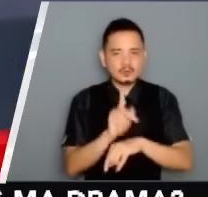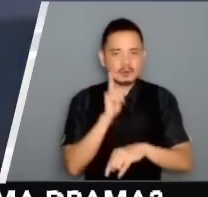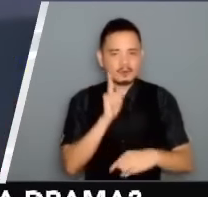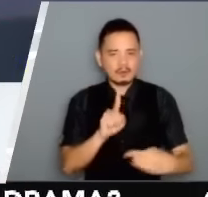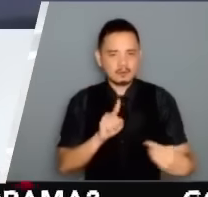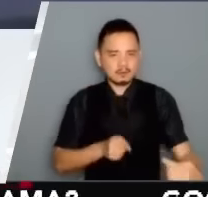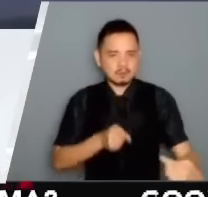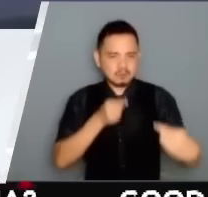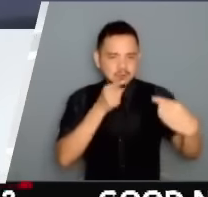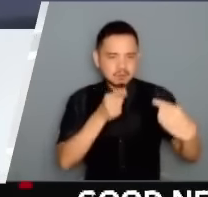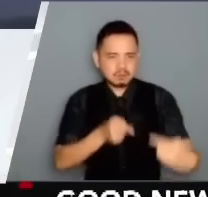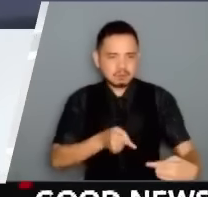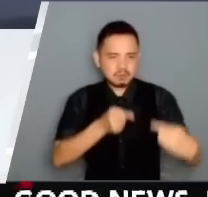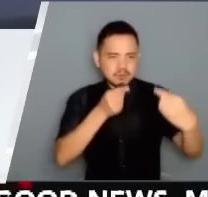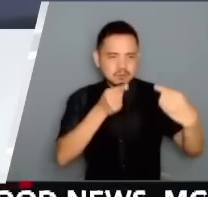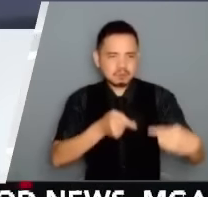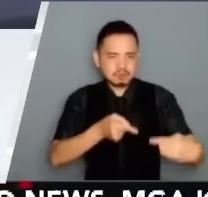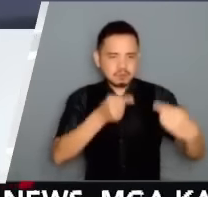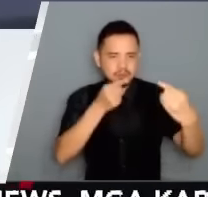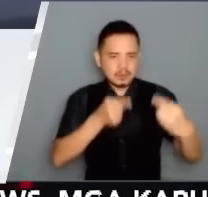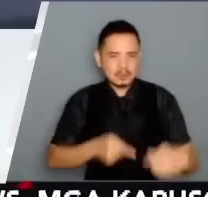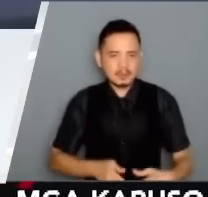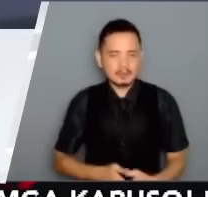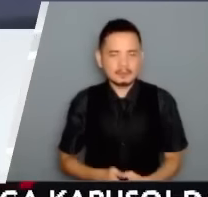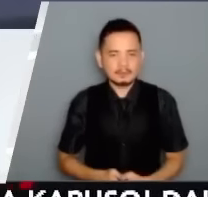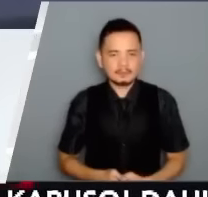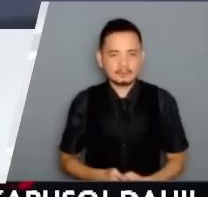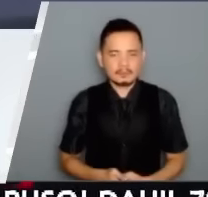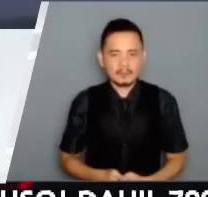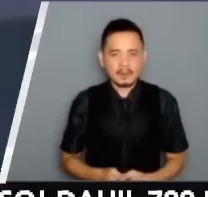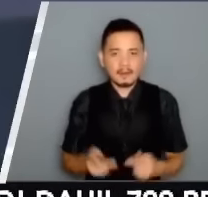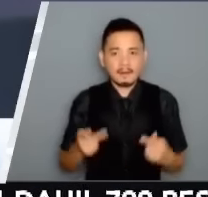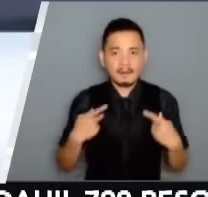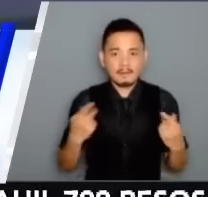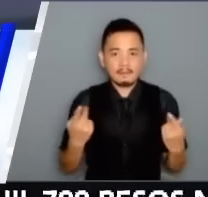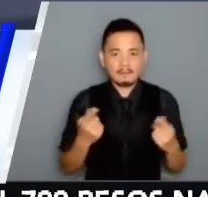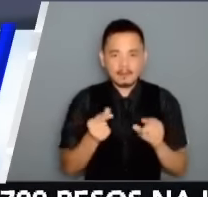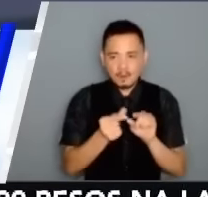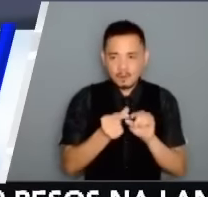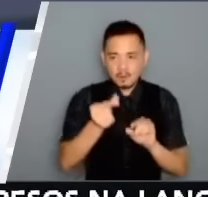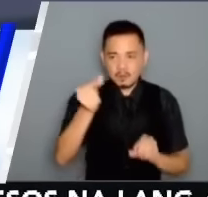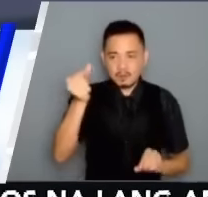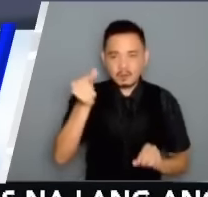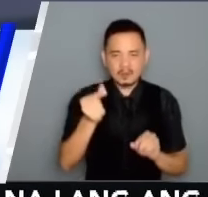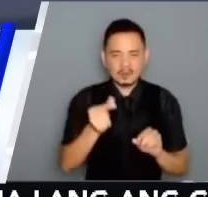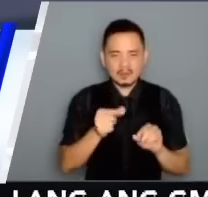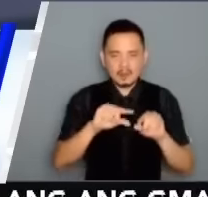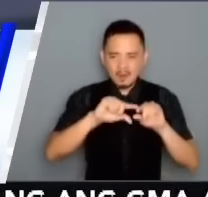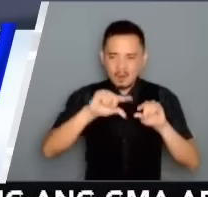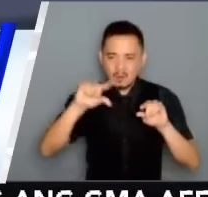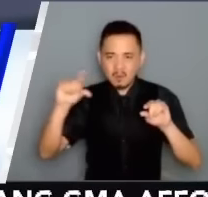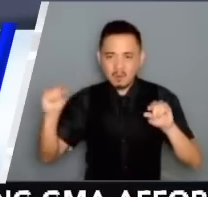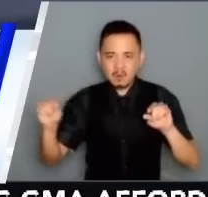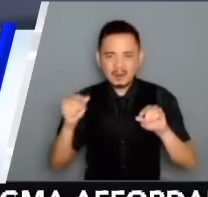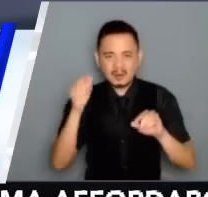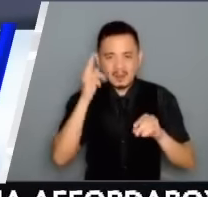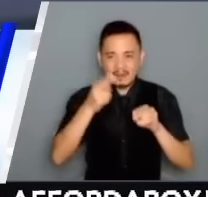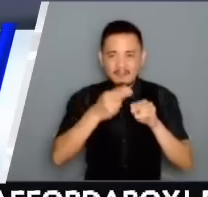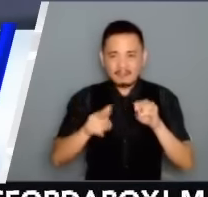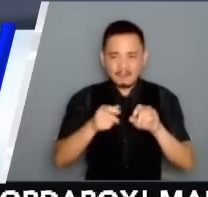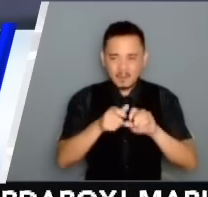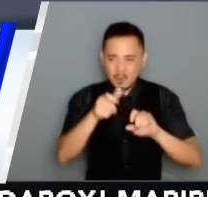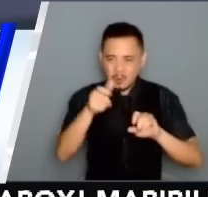even threaten our personnel by pointing their knives at our personnel. Despite